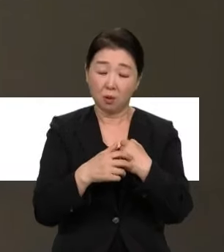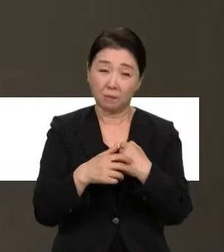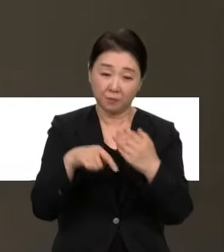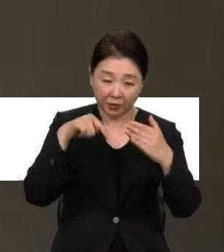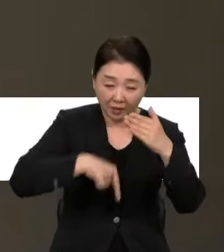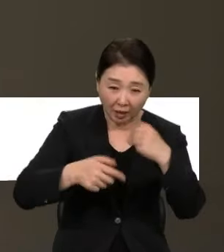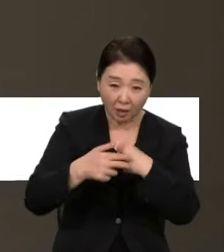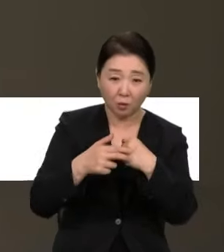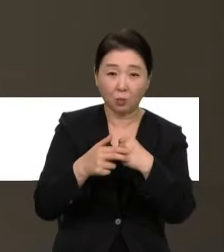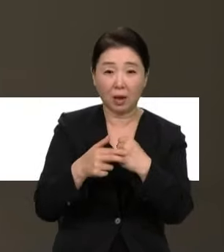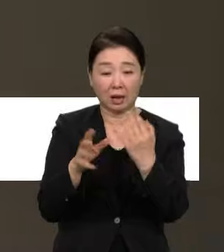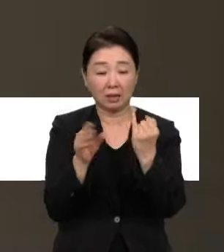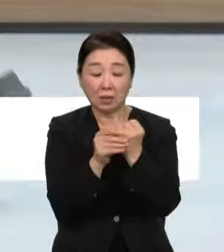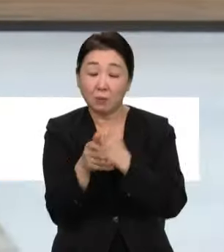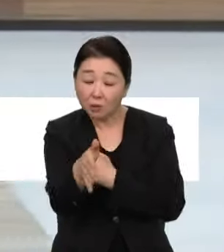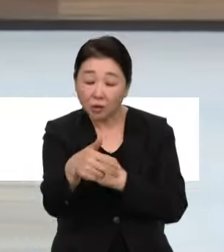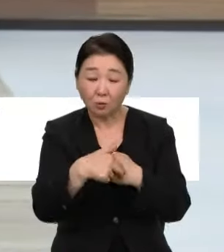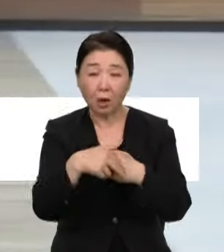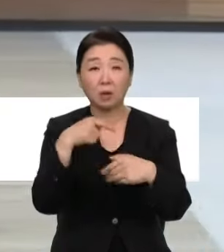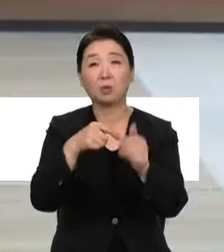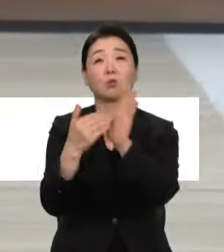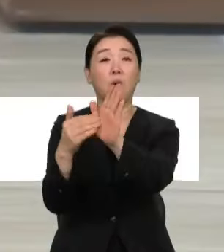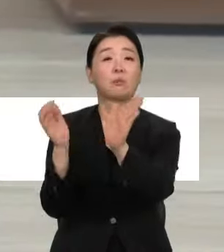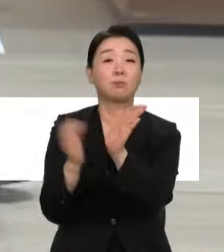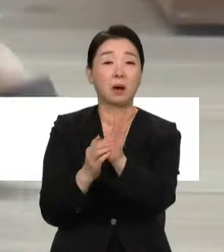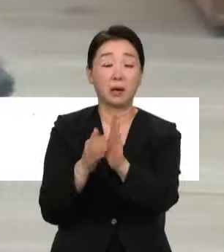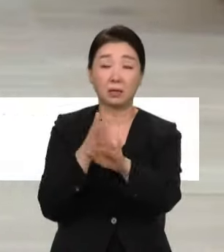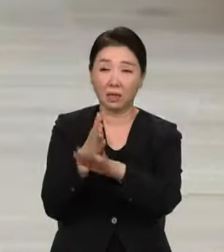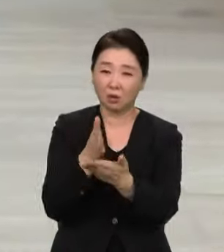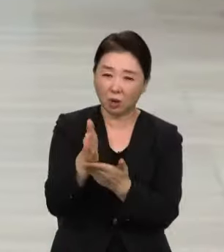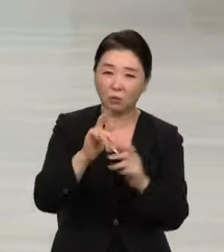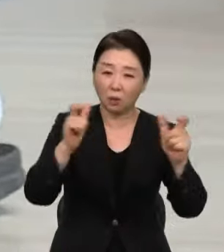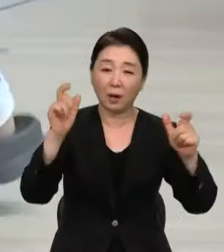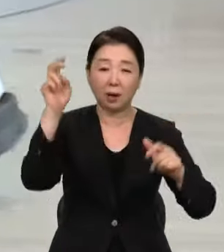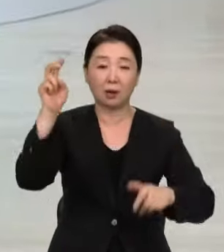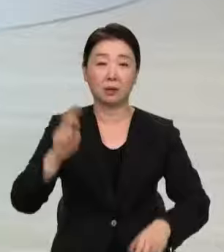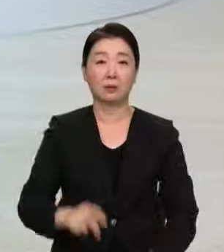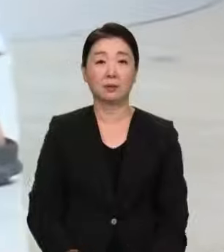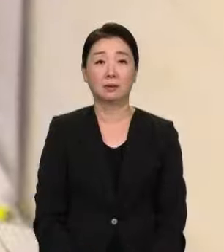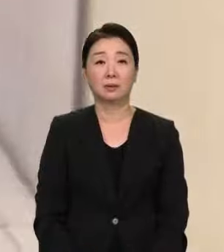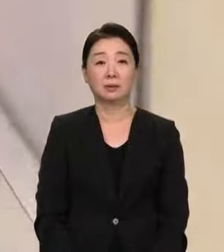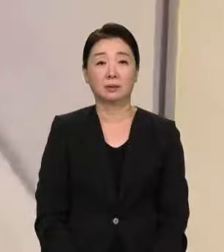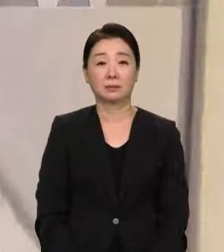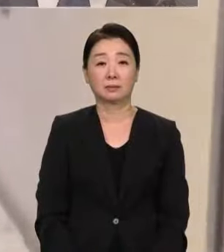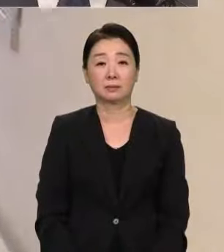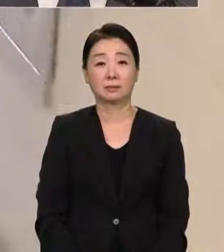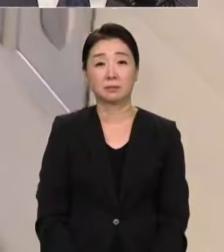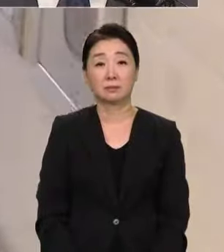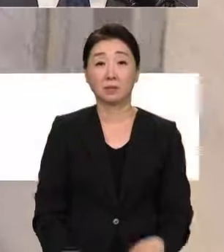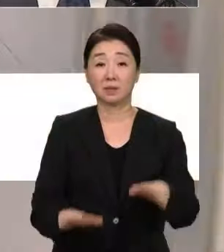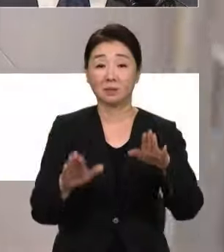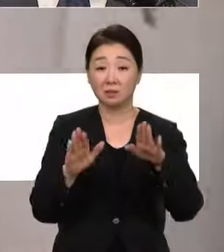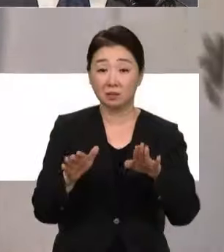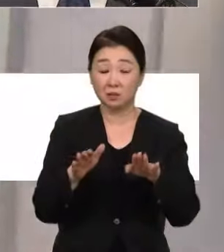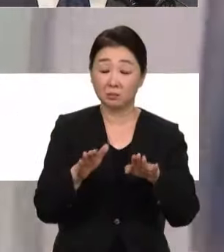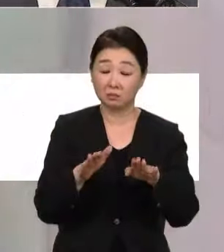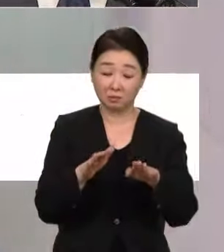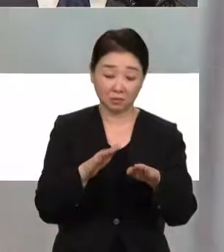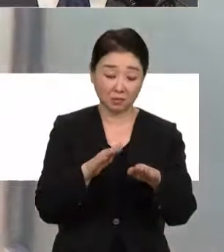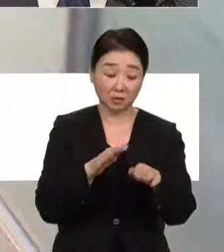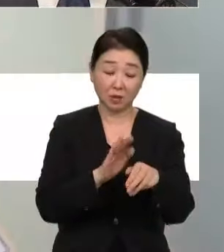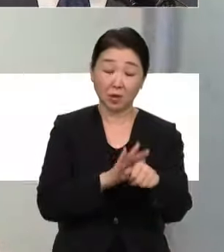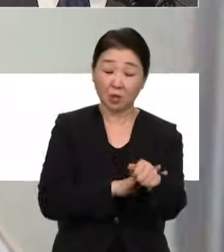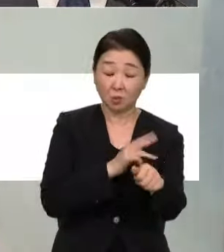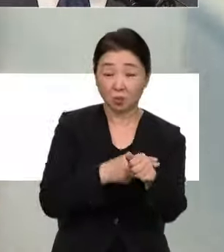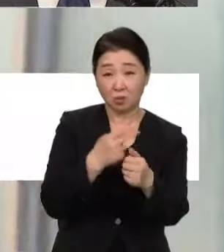교수들이 교육 거부를 선언했는데 다른 과로도 확산될 전망입니다. 지금 나가 있는 전공의들이 들어올